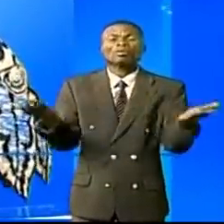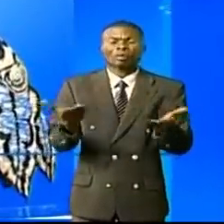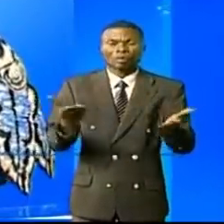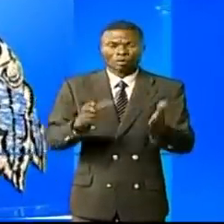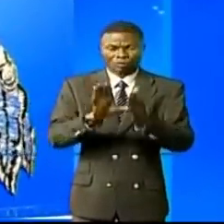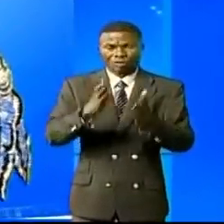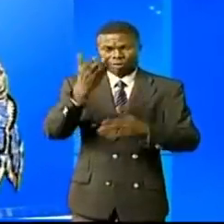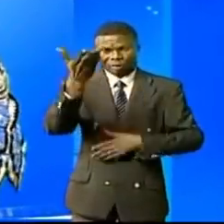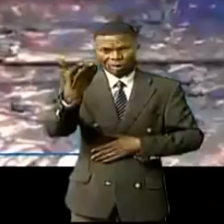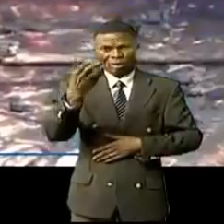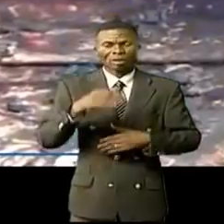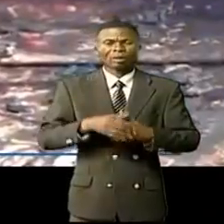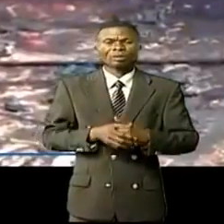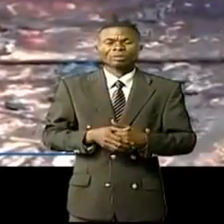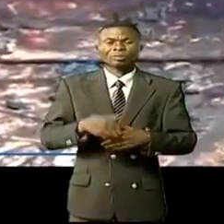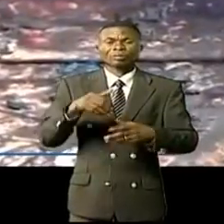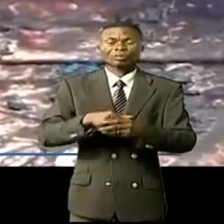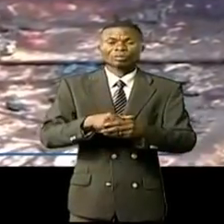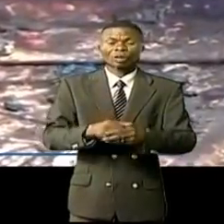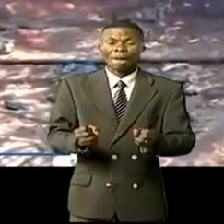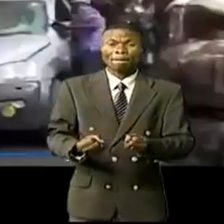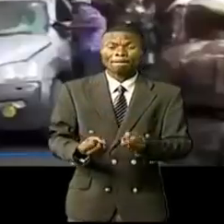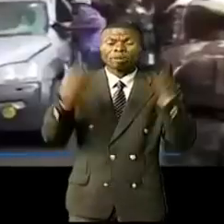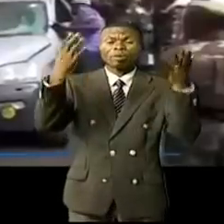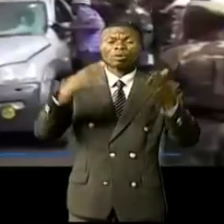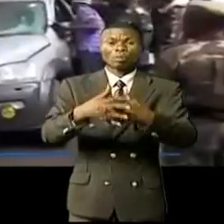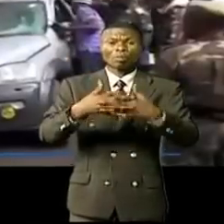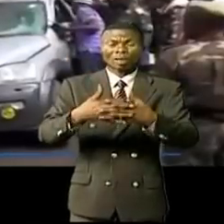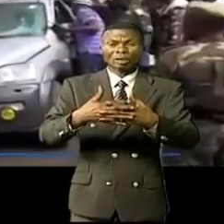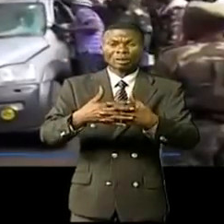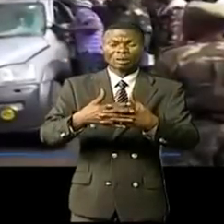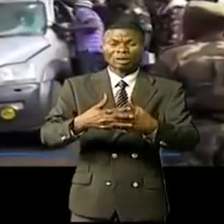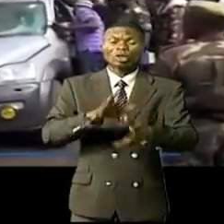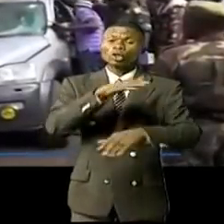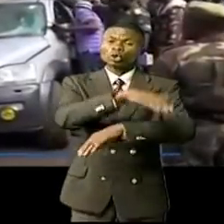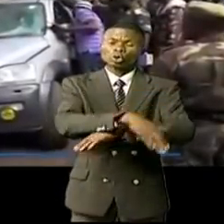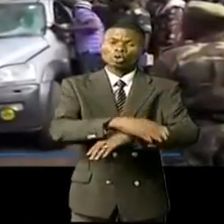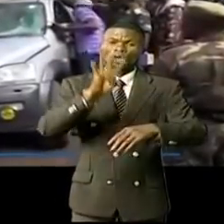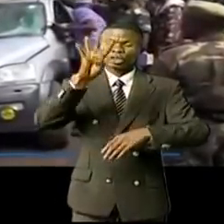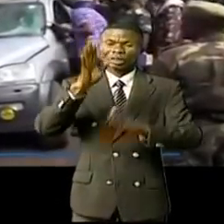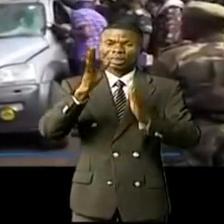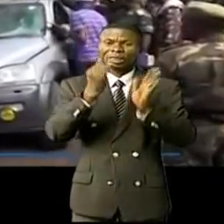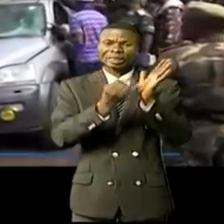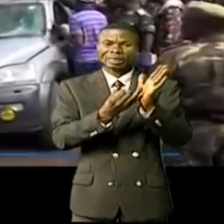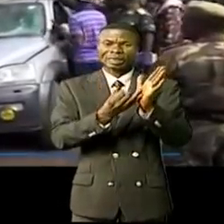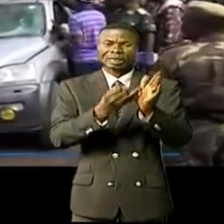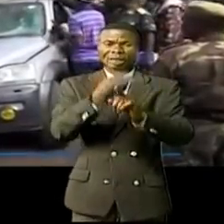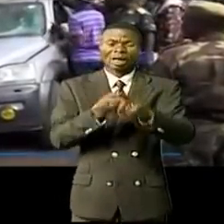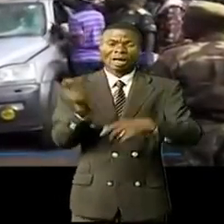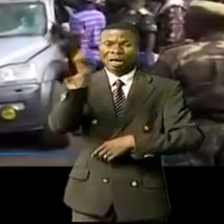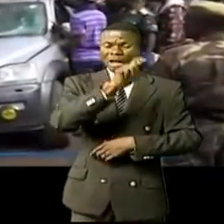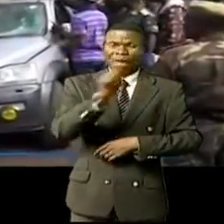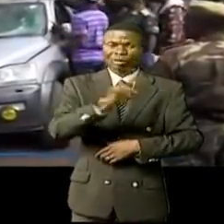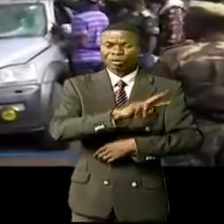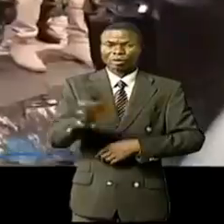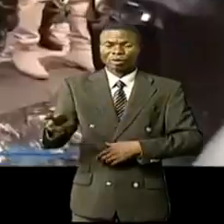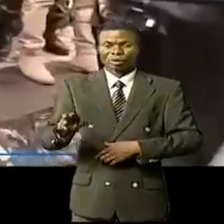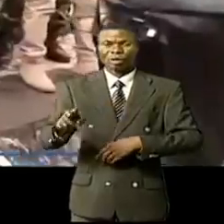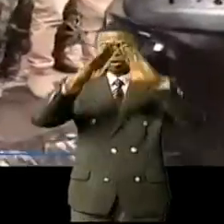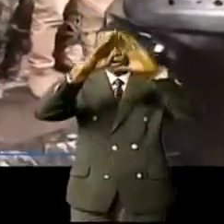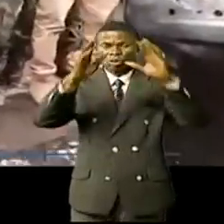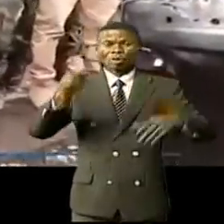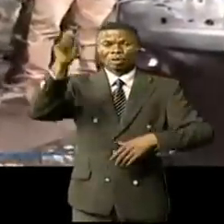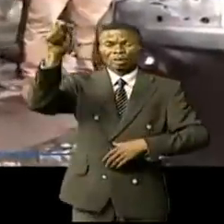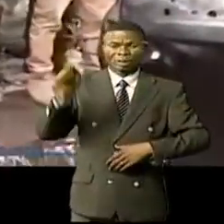Regardez. Dans une explosion d'un engin survenu dans la soirée du jeudi 7 avril 2022, au camp militaire